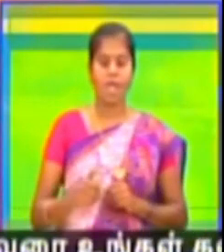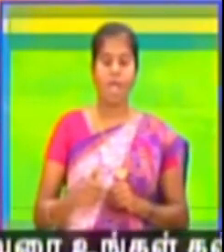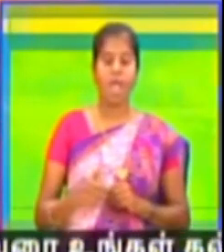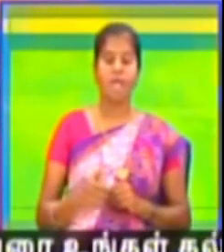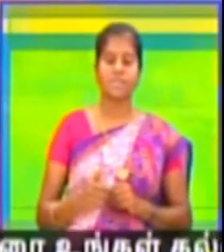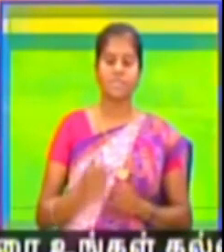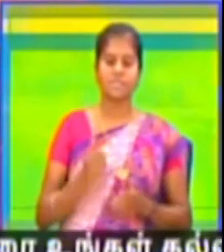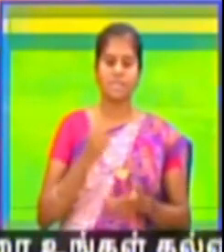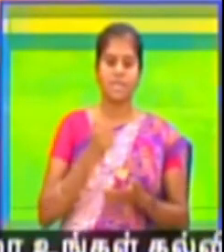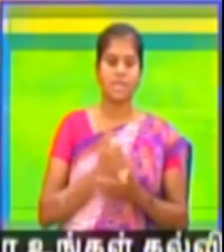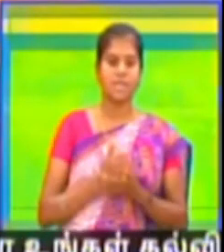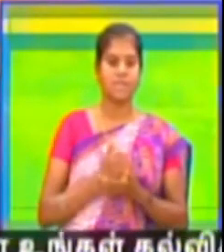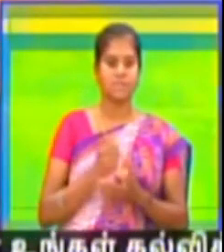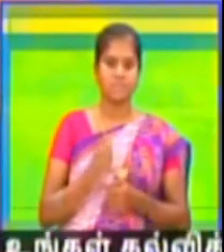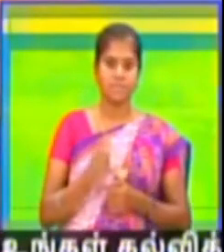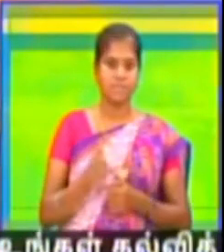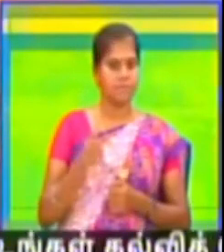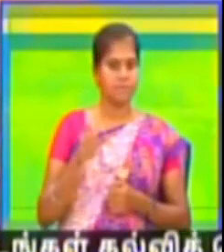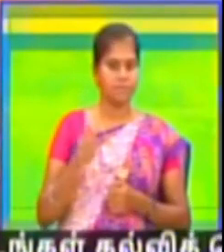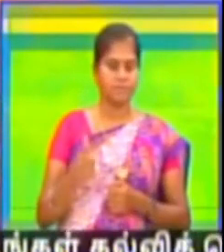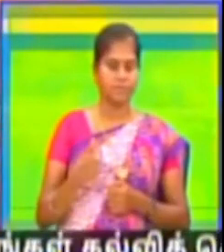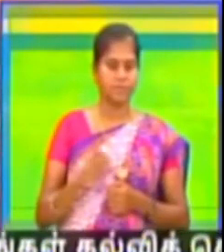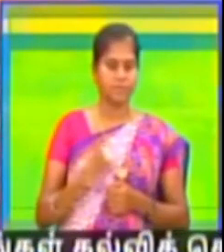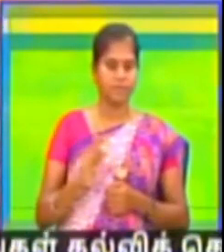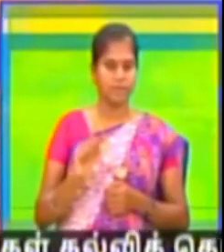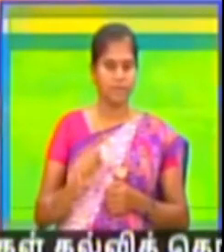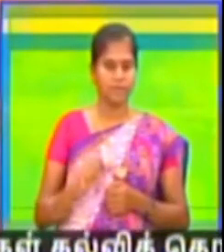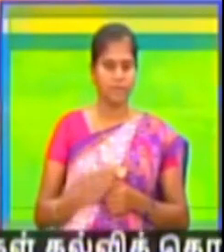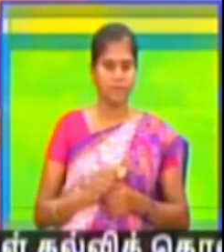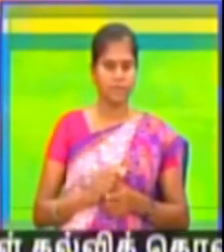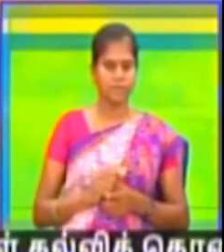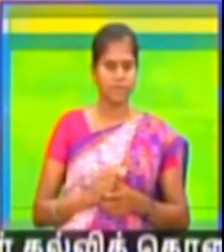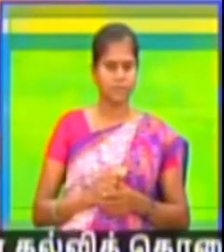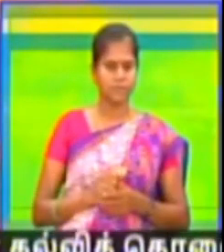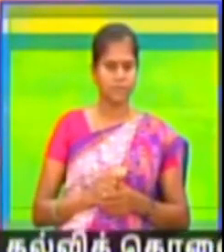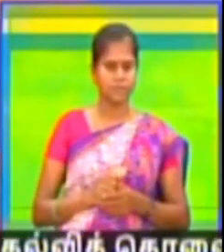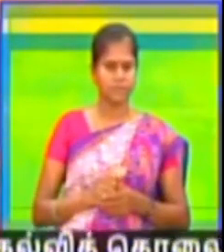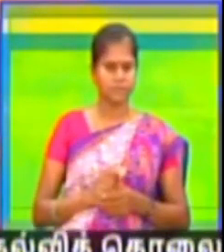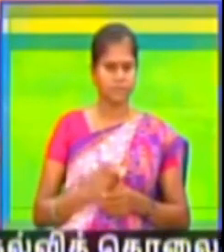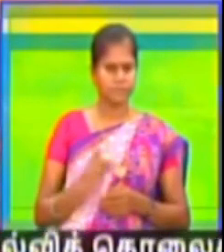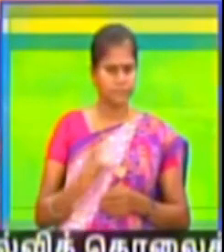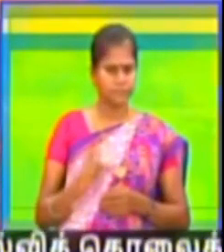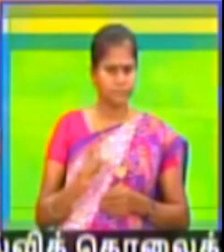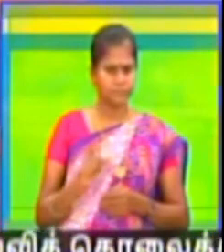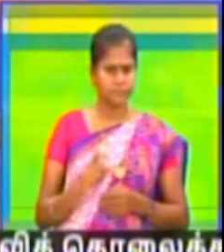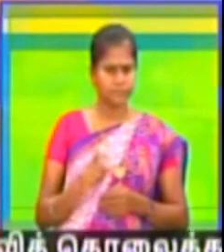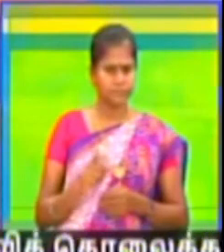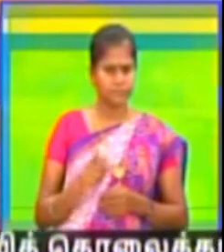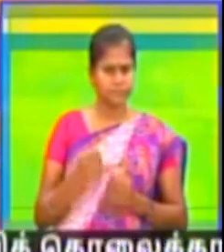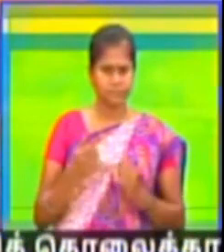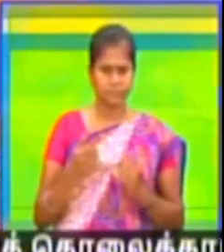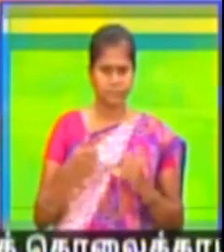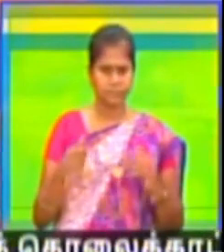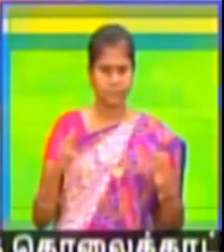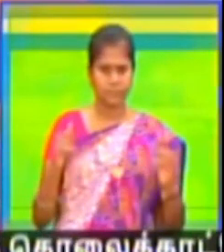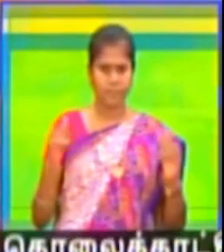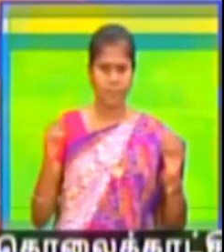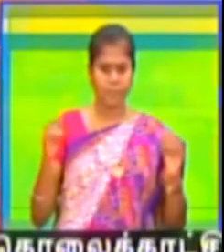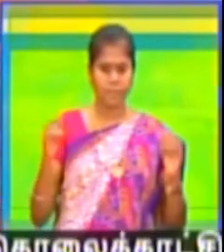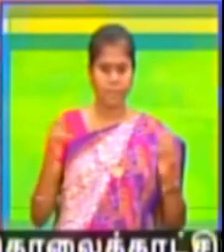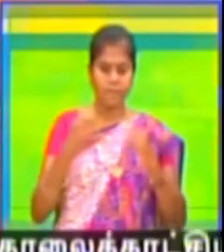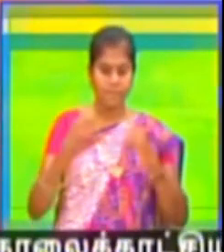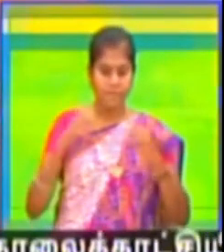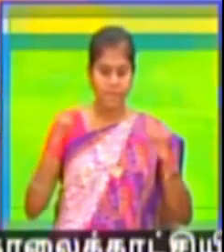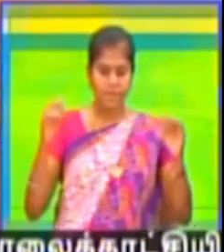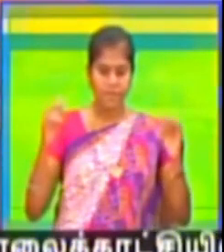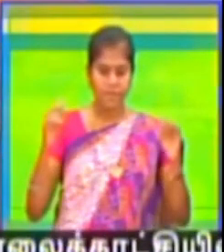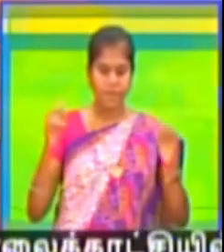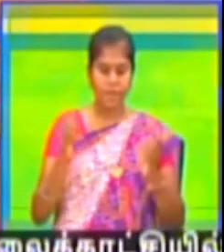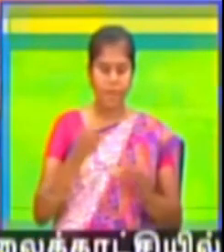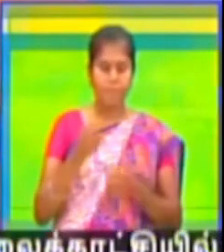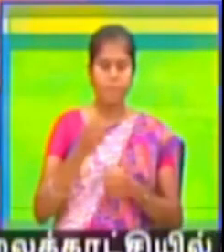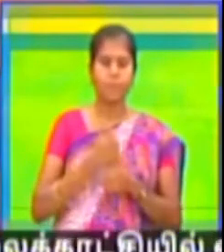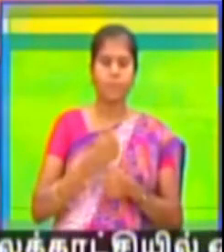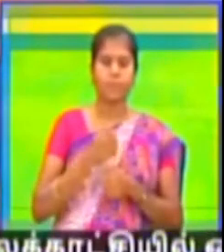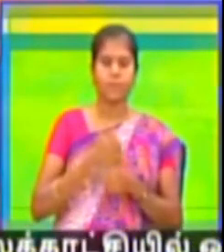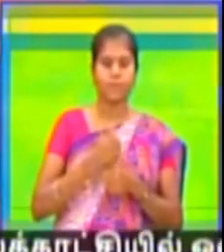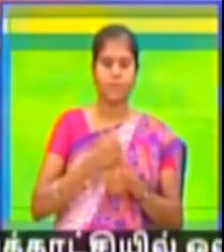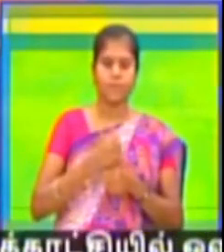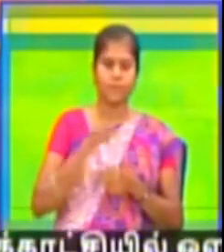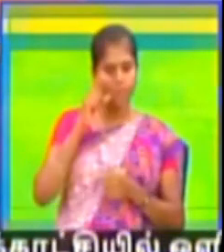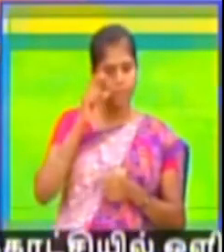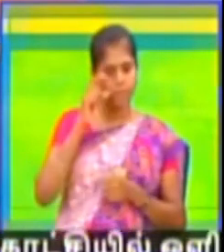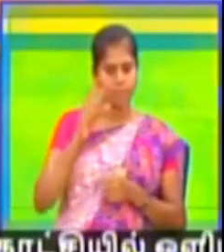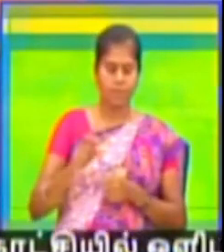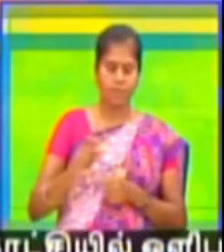போகிறது அரசியல் பிரிவுகள். அரசியல் பிரிவுக்கான வரைபடம் உங்கள் புக்கிலேயே கொடுத்துருக்காங்க, அதையும்